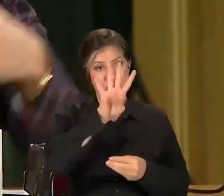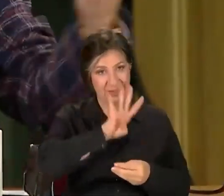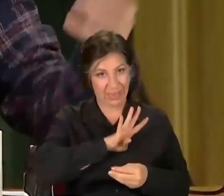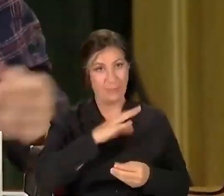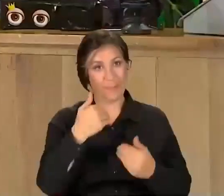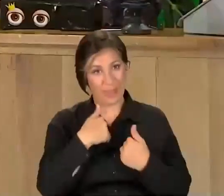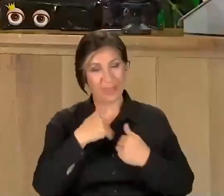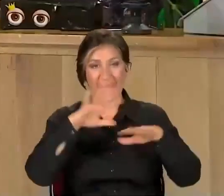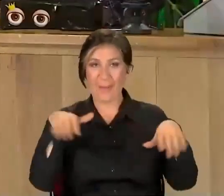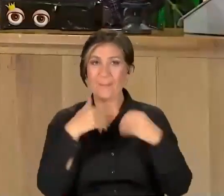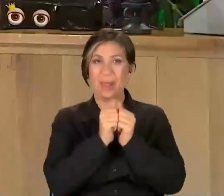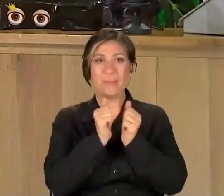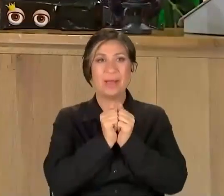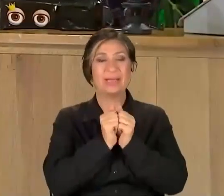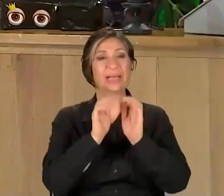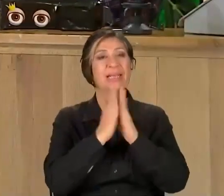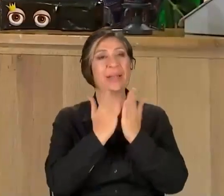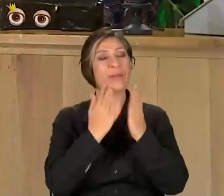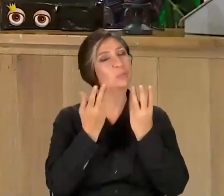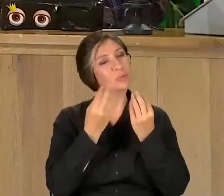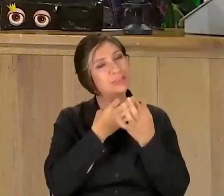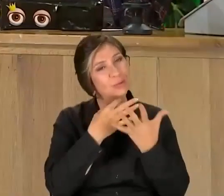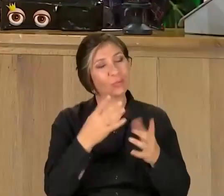ben hep birlikte. Harika oldu, çok teşekkür ederiz. Kitaplar için